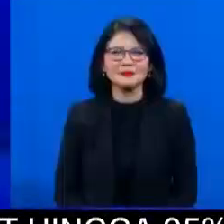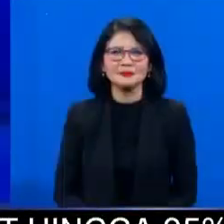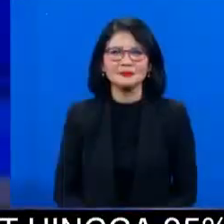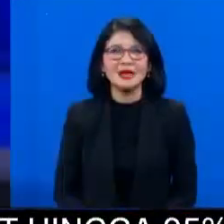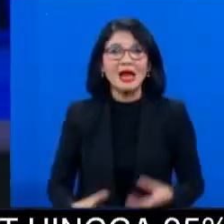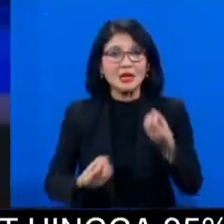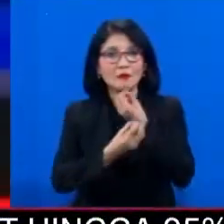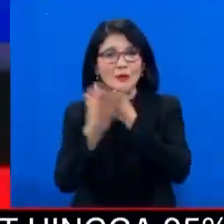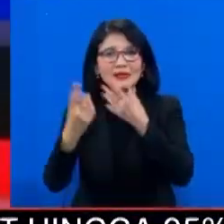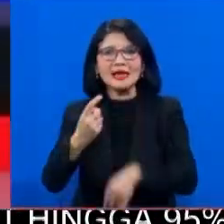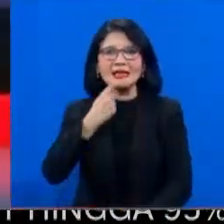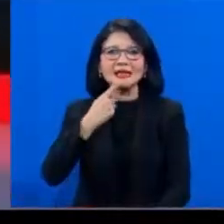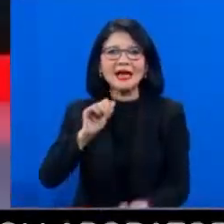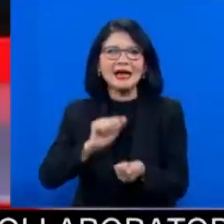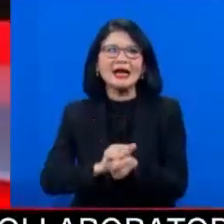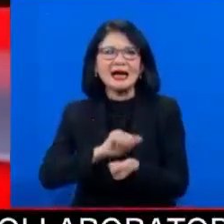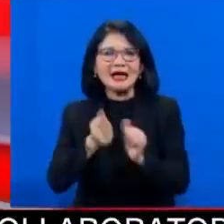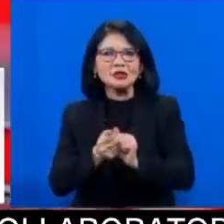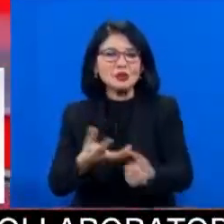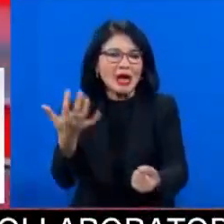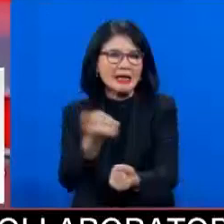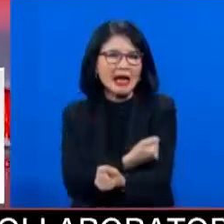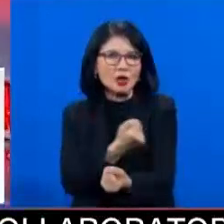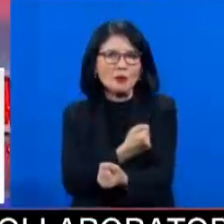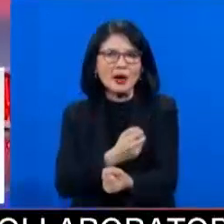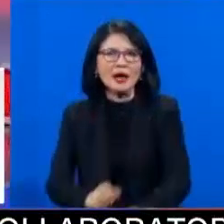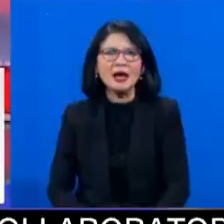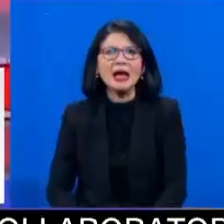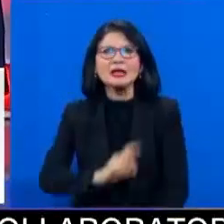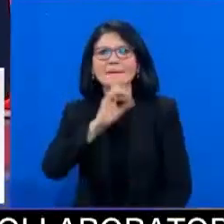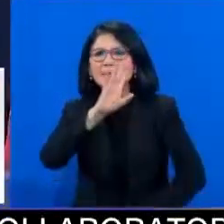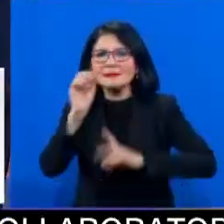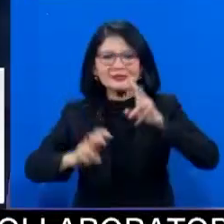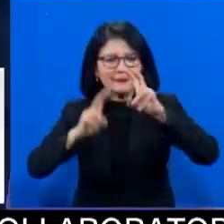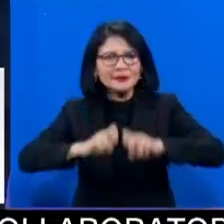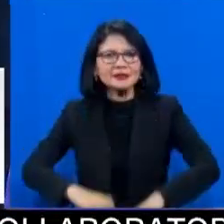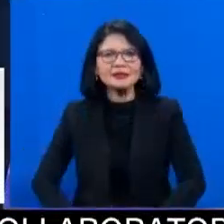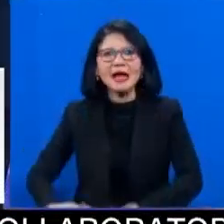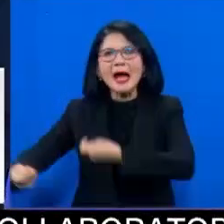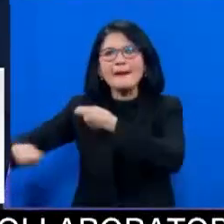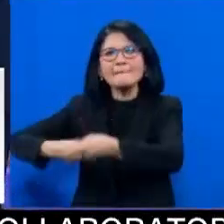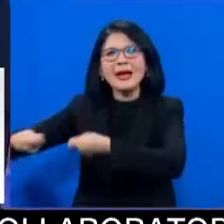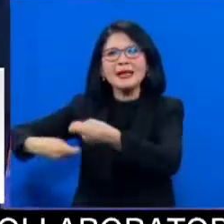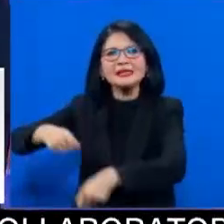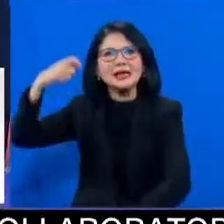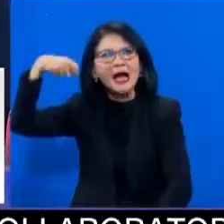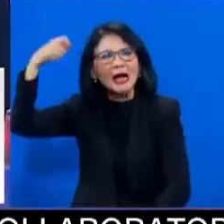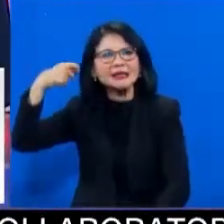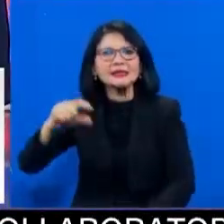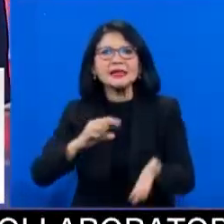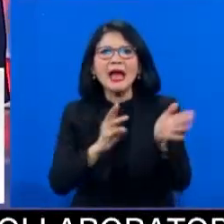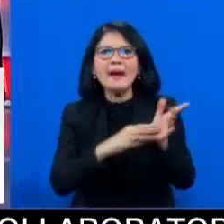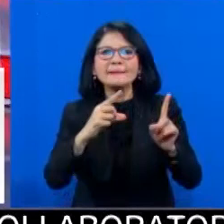Informasi berikut ini terkait kasus narkoba. Usai penangkapan serta serangkaian pemeriksaan, manajer artis berinisial MID alias